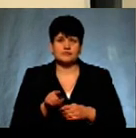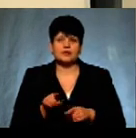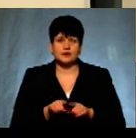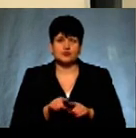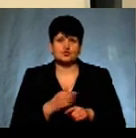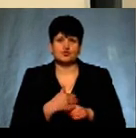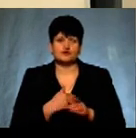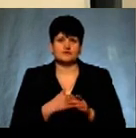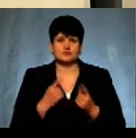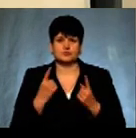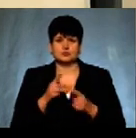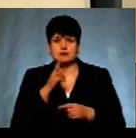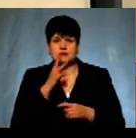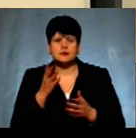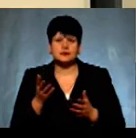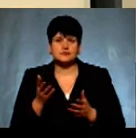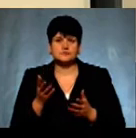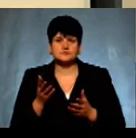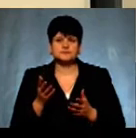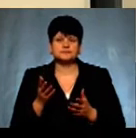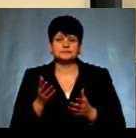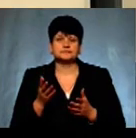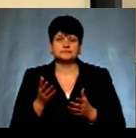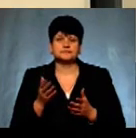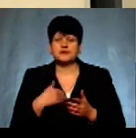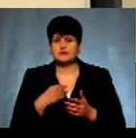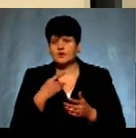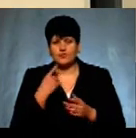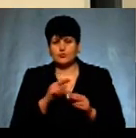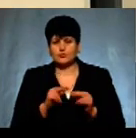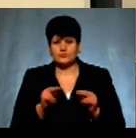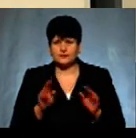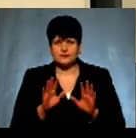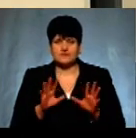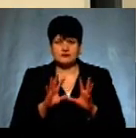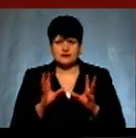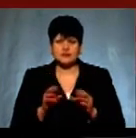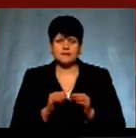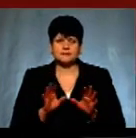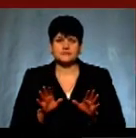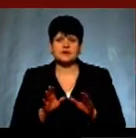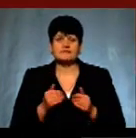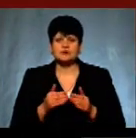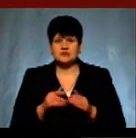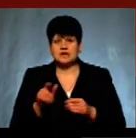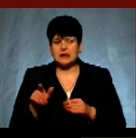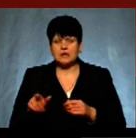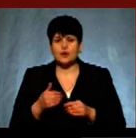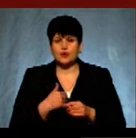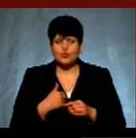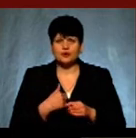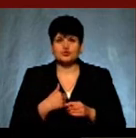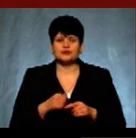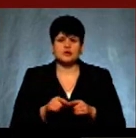хоче зразу високу заробітну плату. Я не говорю про педагогів, але взагалі випускники, вони хочуть також все